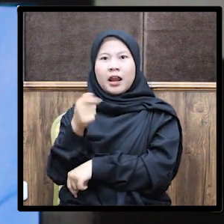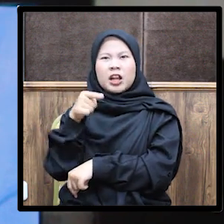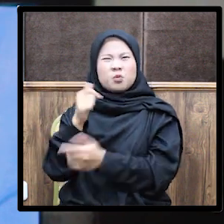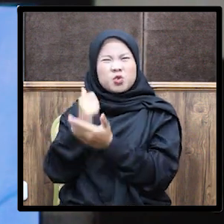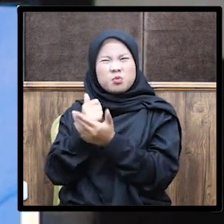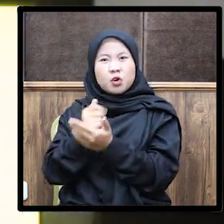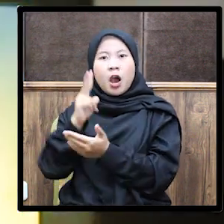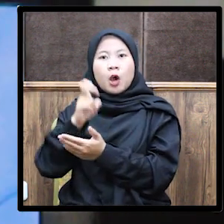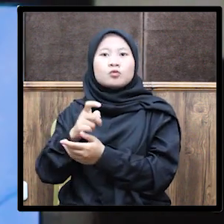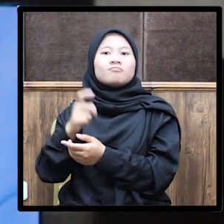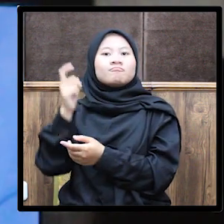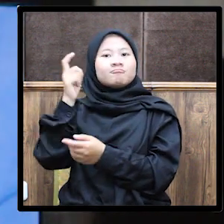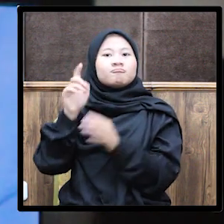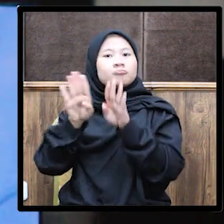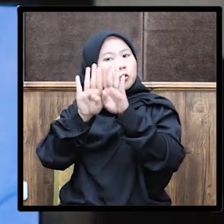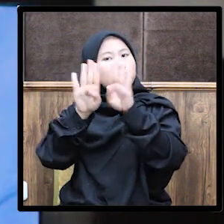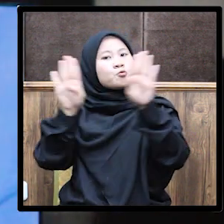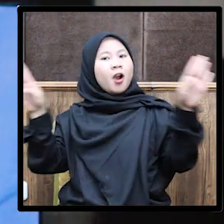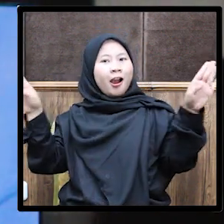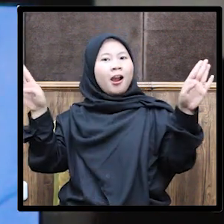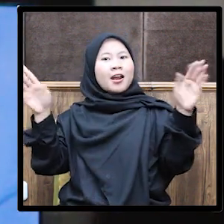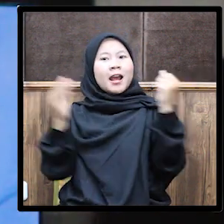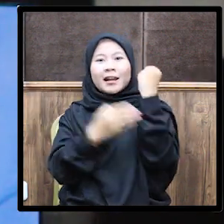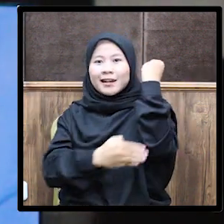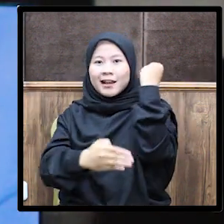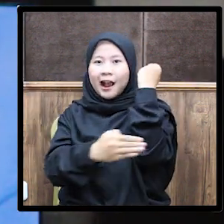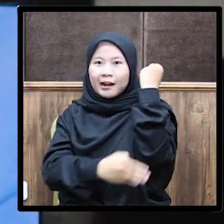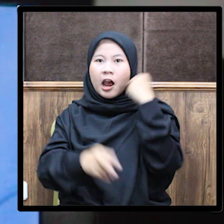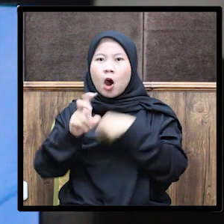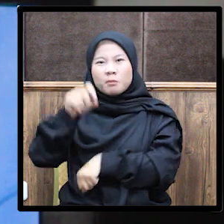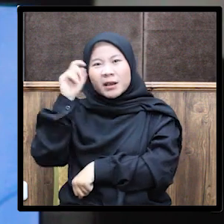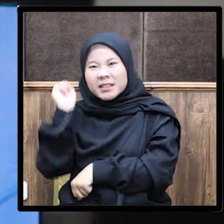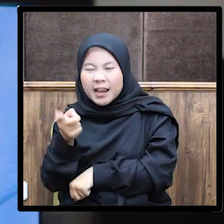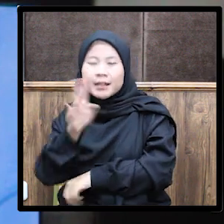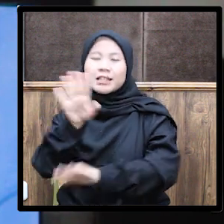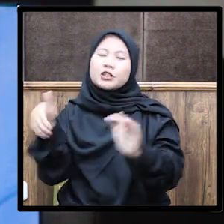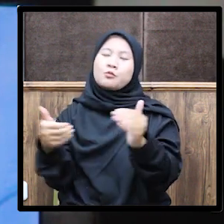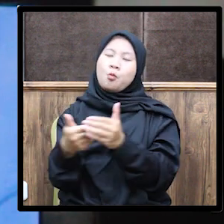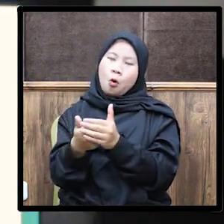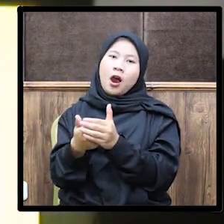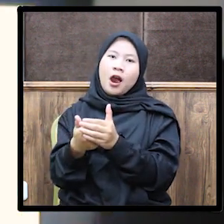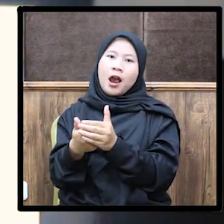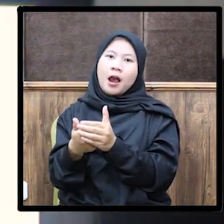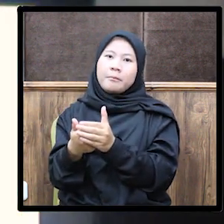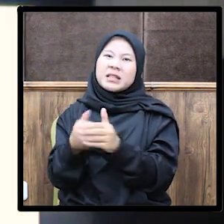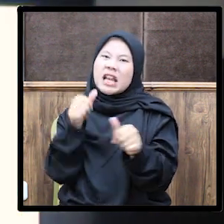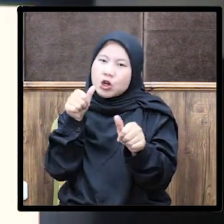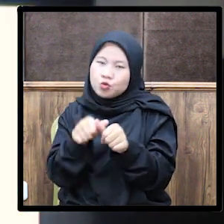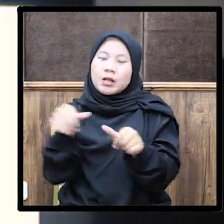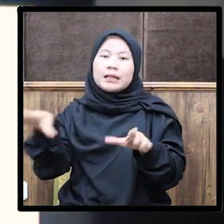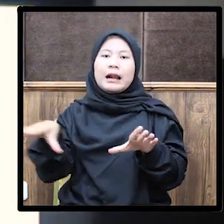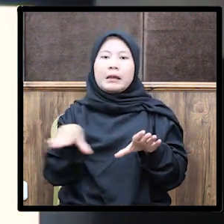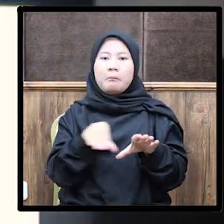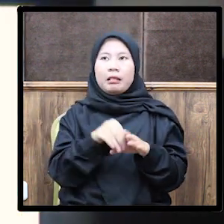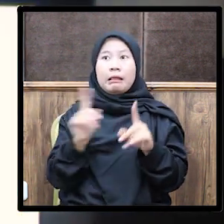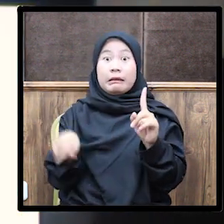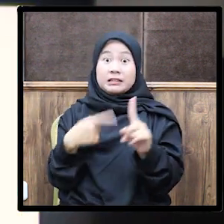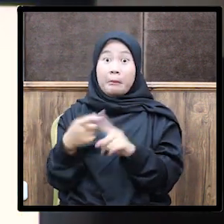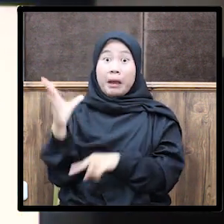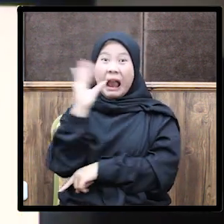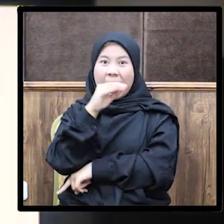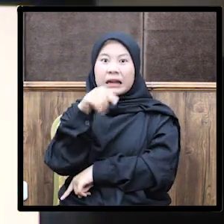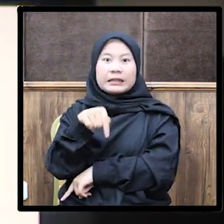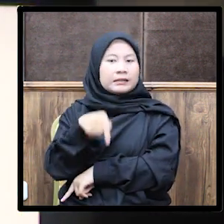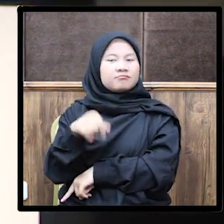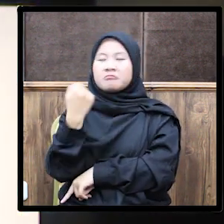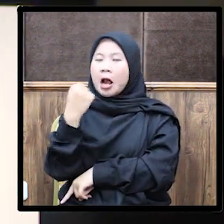dibuka gitu, oleh negara untuk memastikan teman bisa terlibat. Nah, sampai hari ini memang kemudian ini tidak bisa